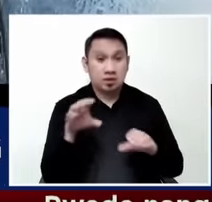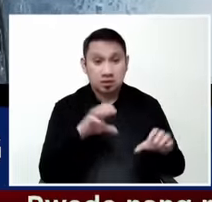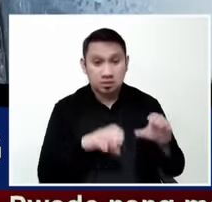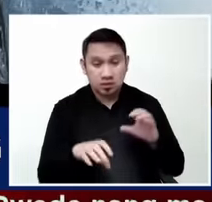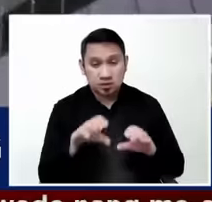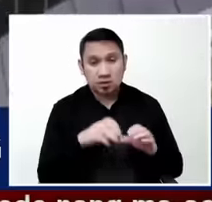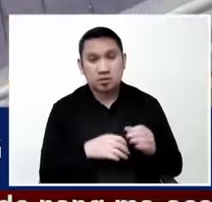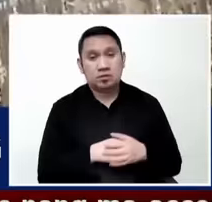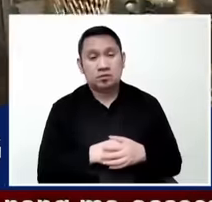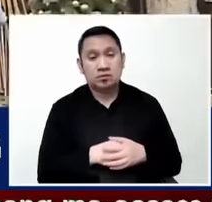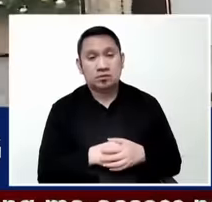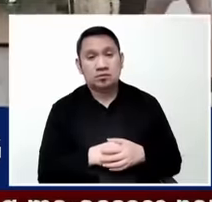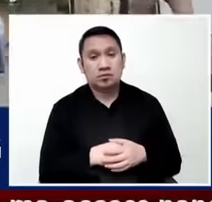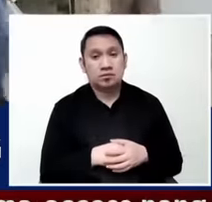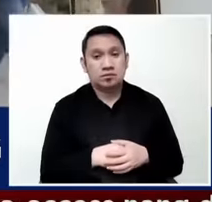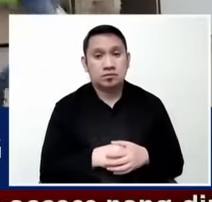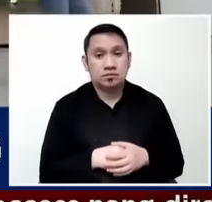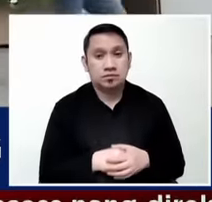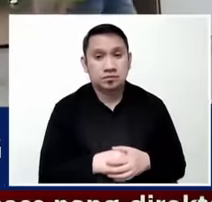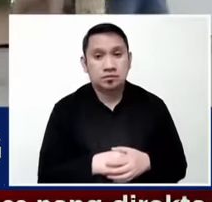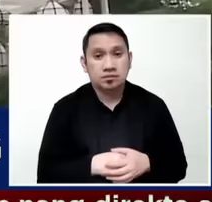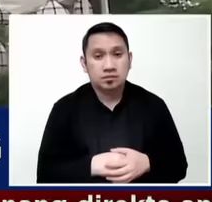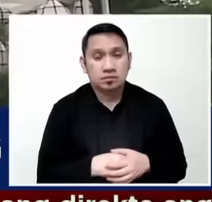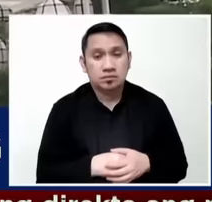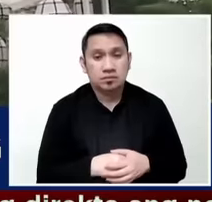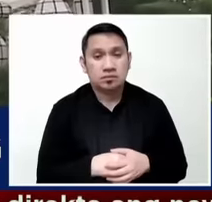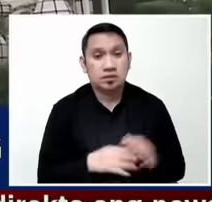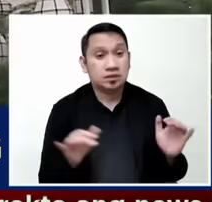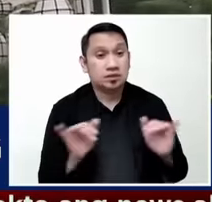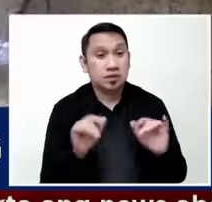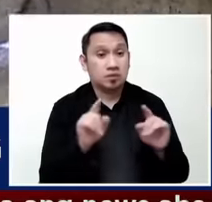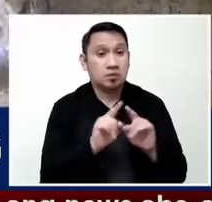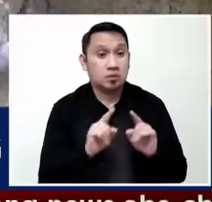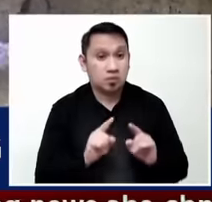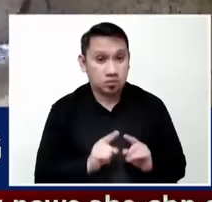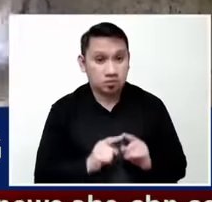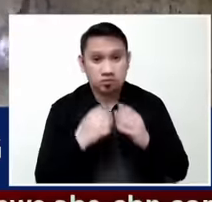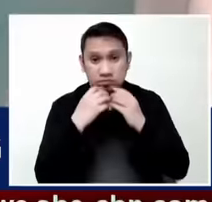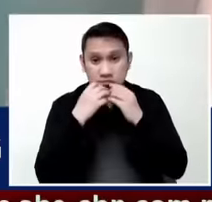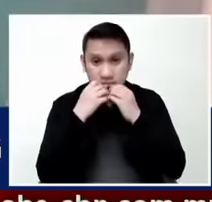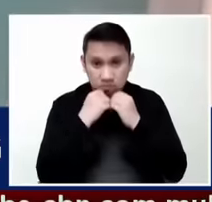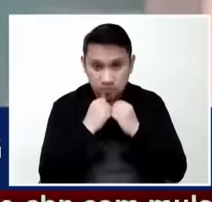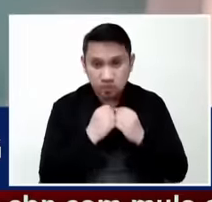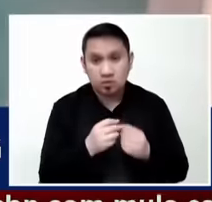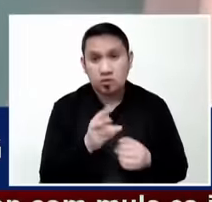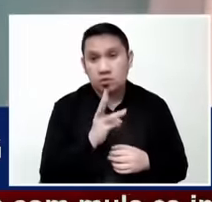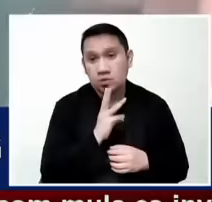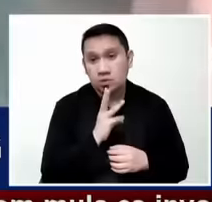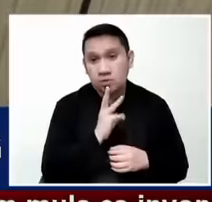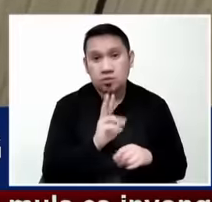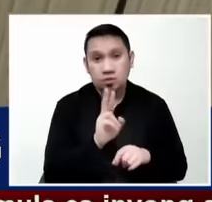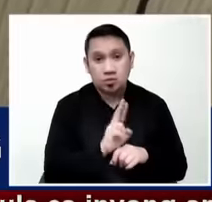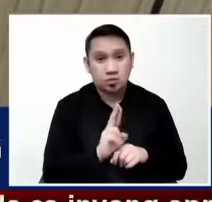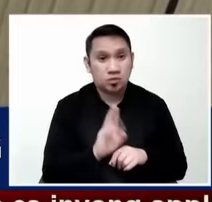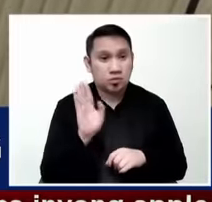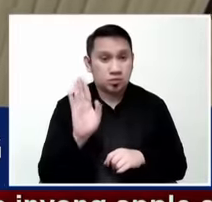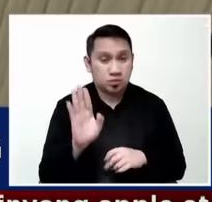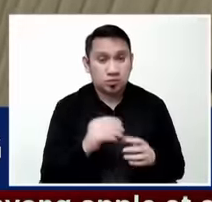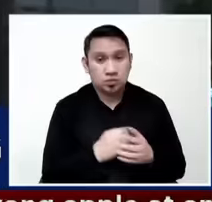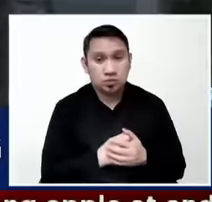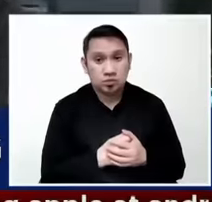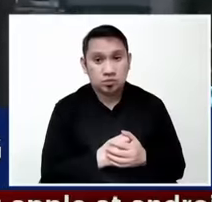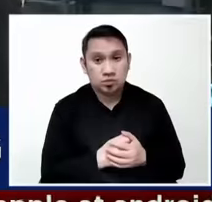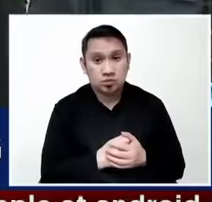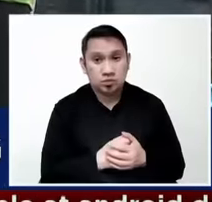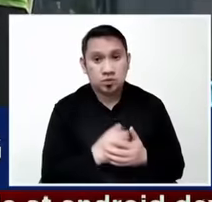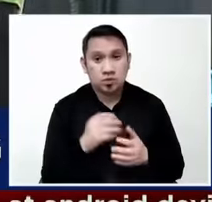yun, napunas na siya. Itong uri din ang pagtitipid ng tubig ang ginagawa ng isang kilalang property developer ng